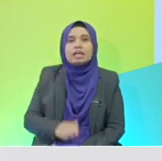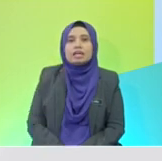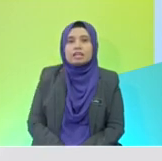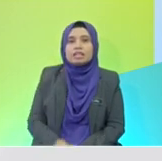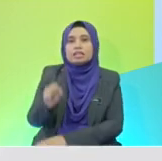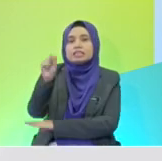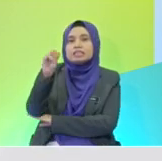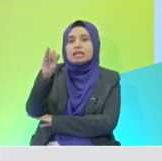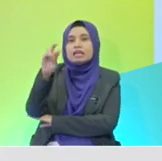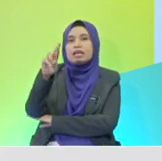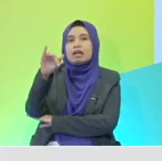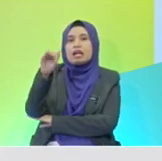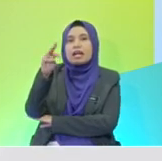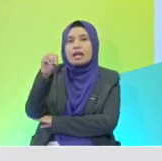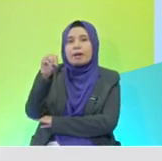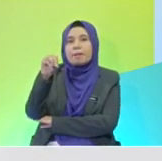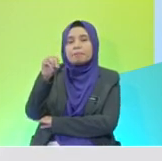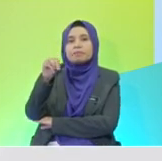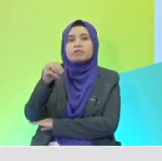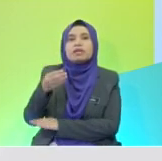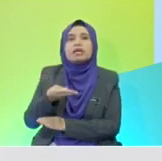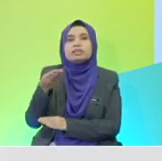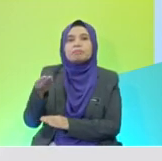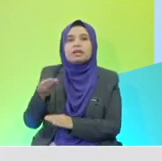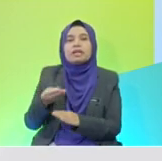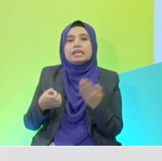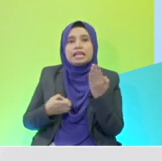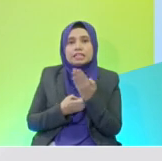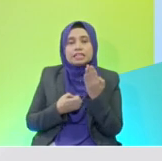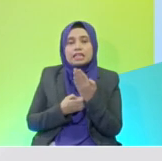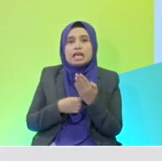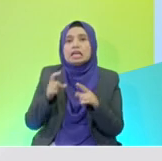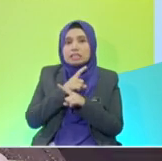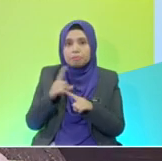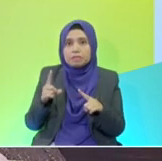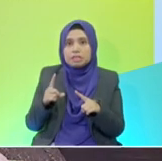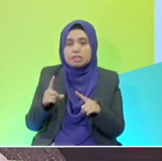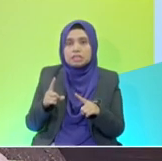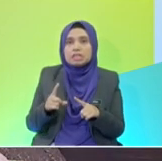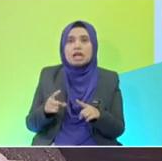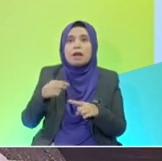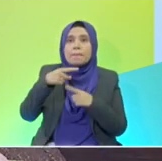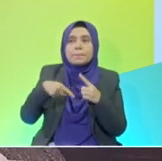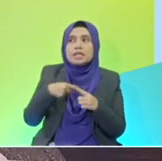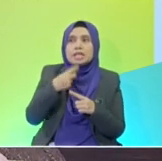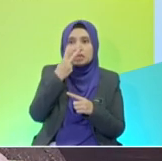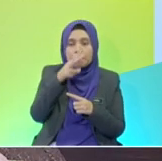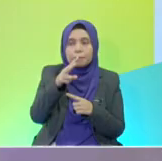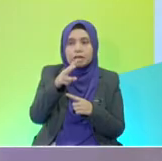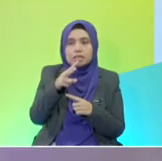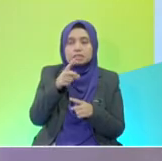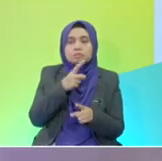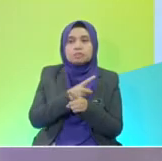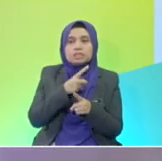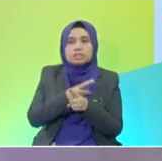kirim tuh yang ada dekat bank elektrik betul oke tapi bila nampak dekat sini Sebenarnya